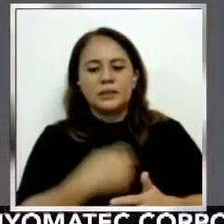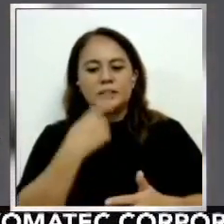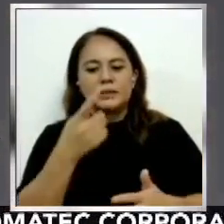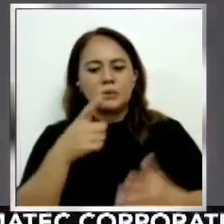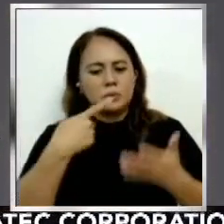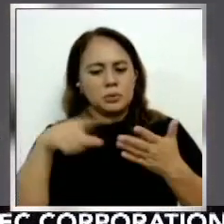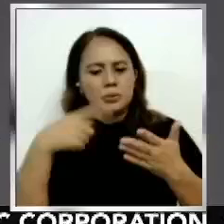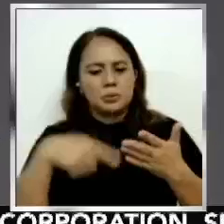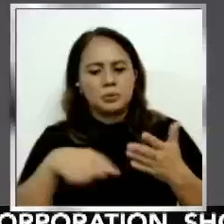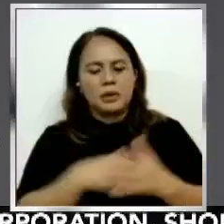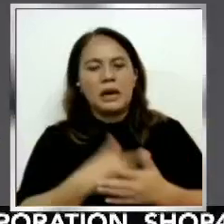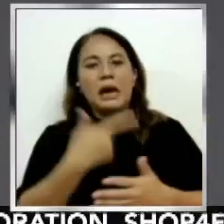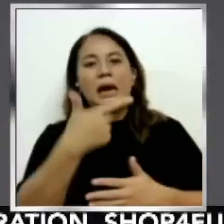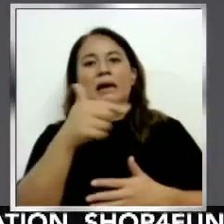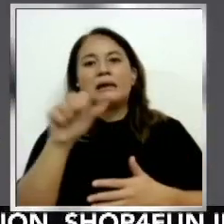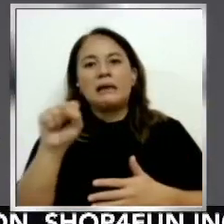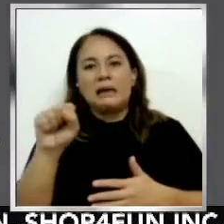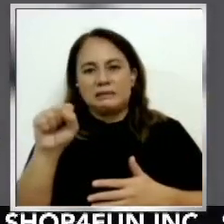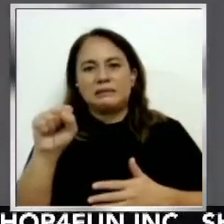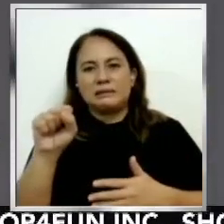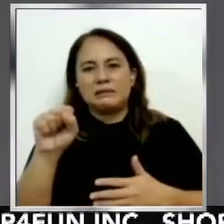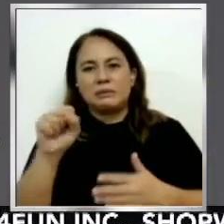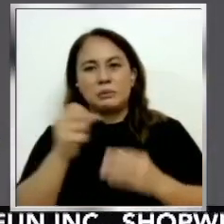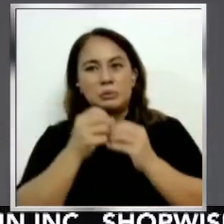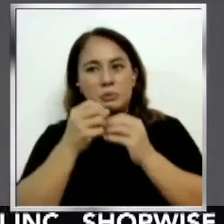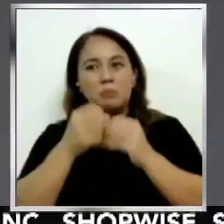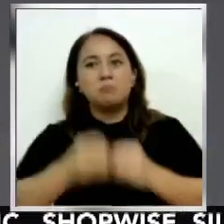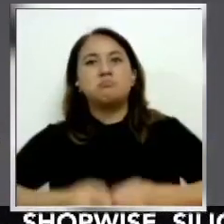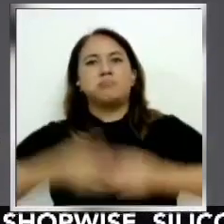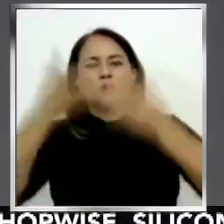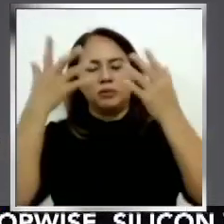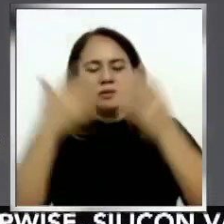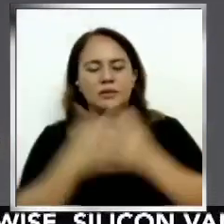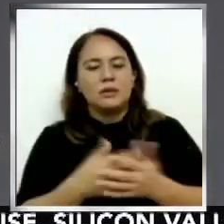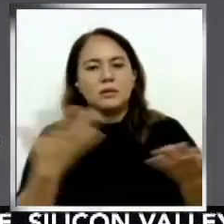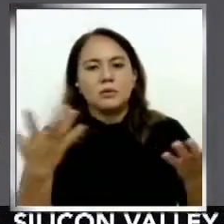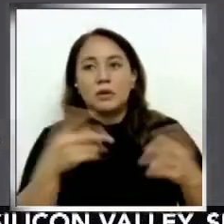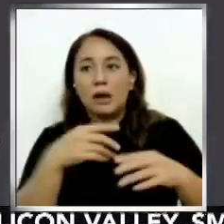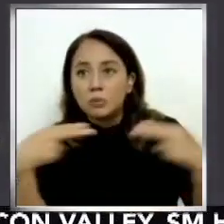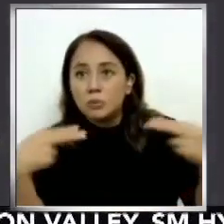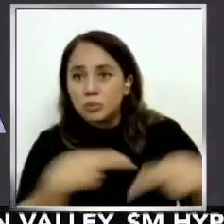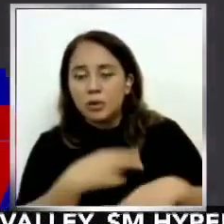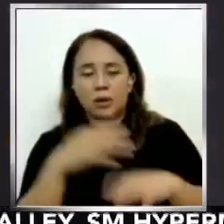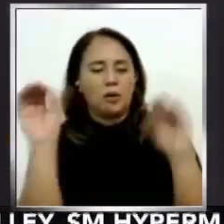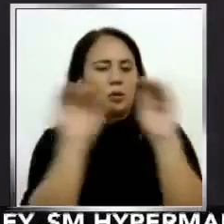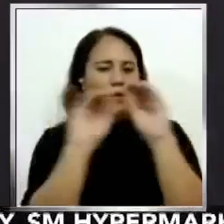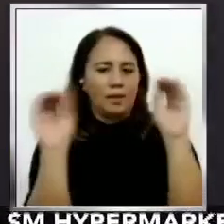o sumingaw na gas ang dahilan ng pagsabog. Walang napaulat na nasaktan sa insidente.